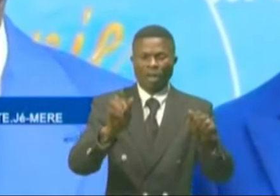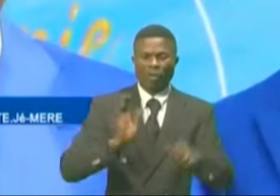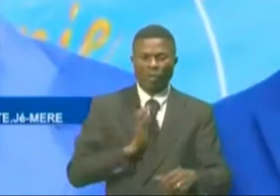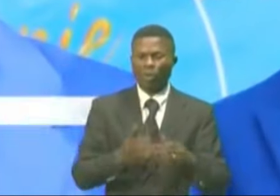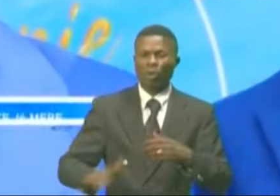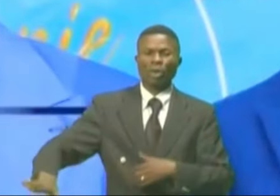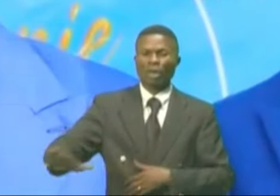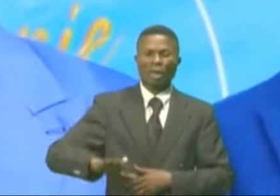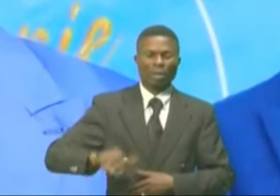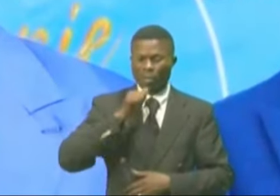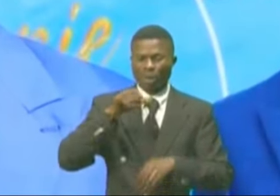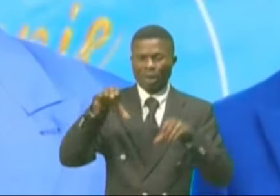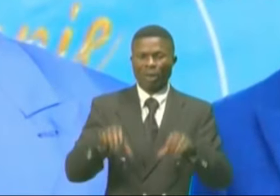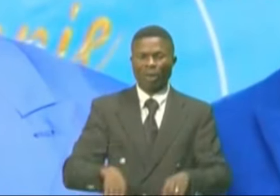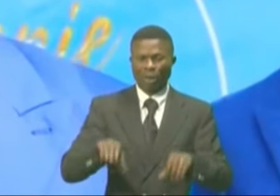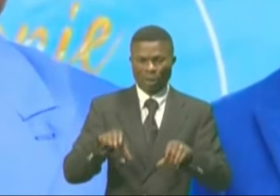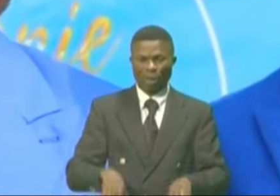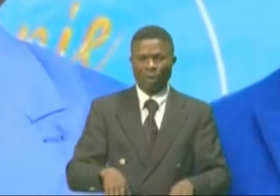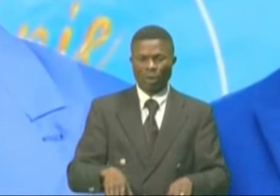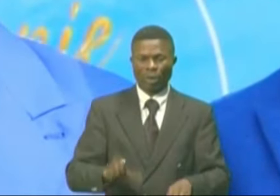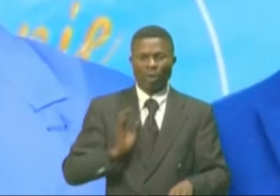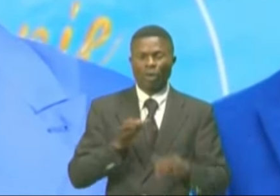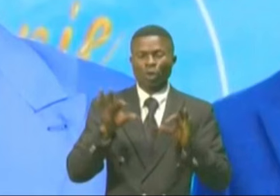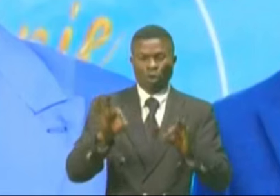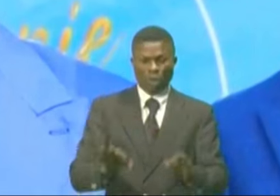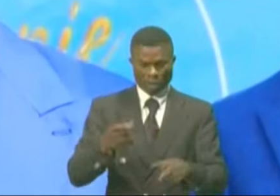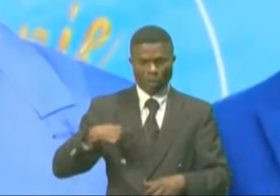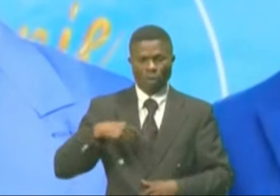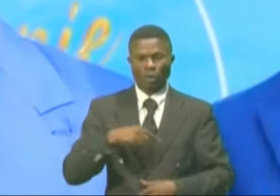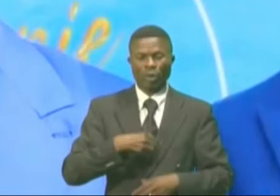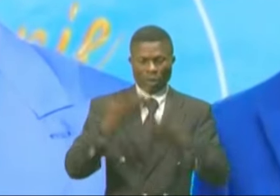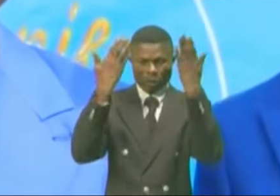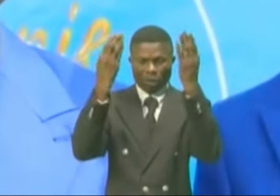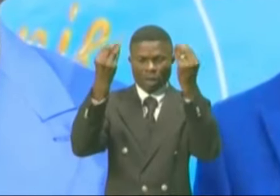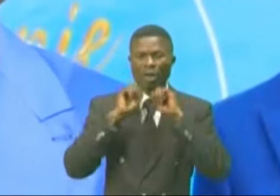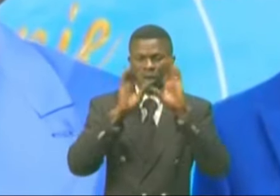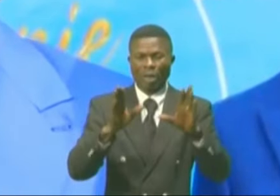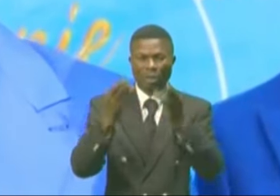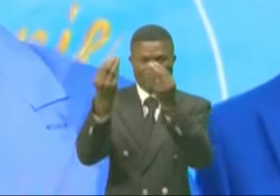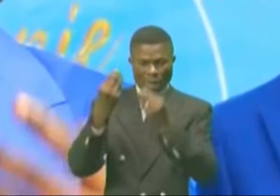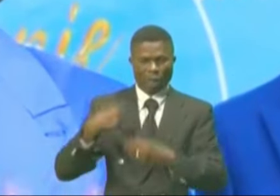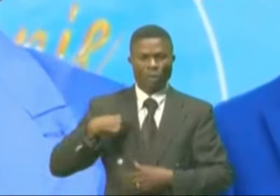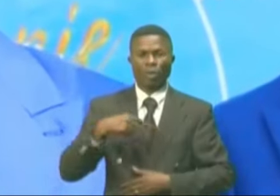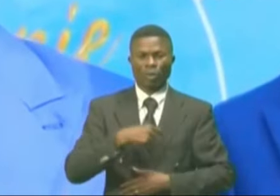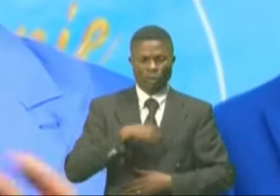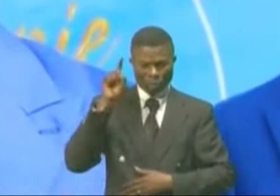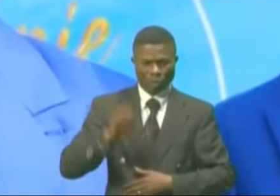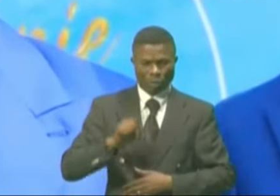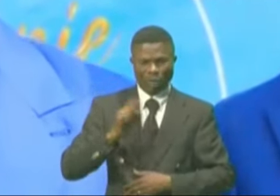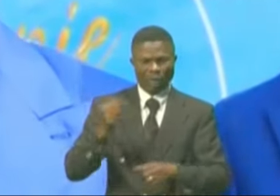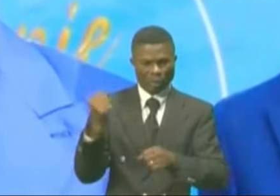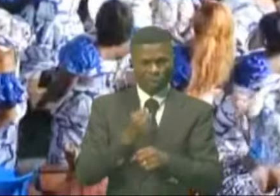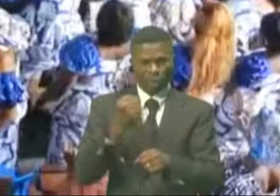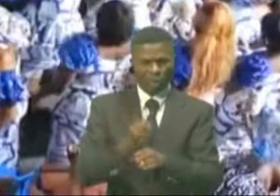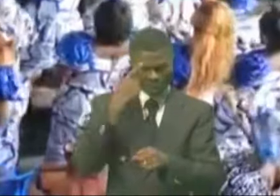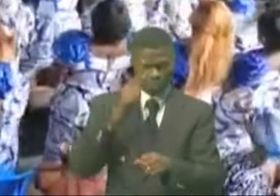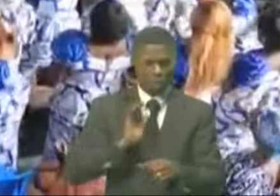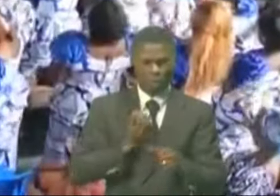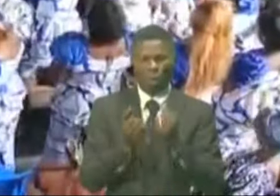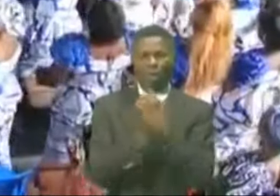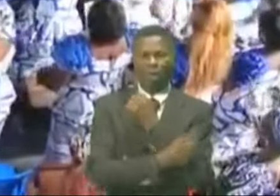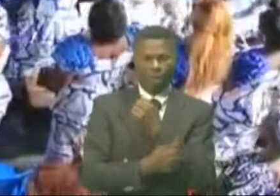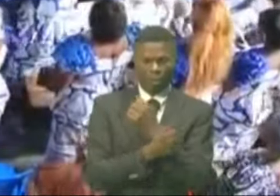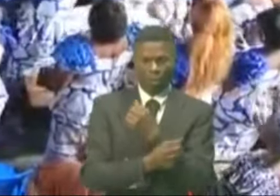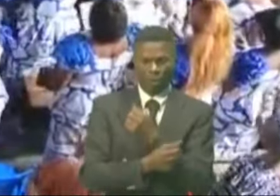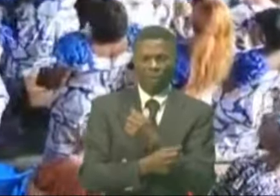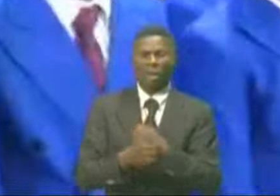pays. Le Congo, c'est notre terre que Dieu nous a bénis, nous a donnée. Nous devons travailler pour ça. La Côte-Égée,